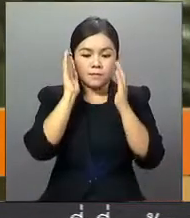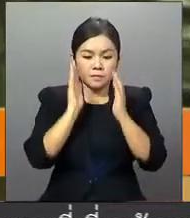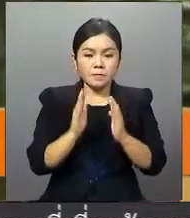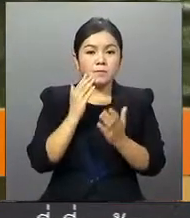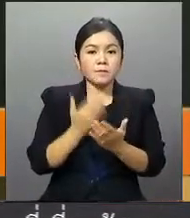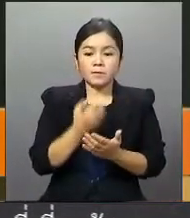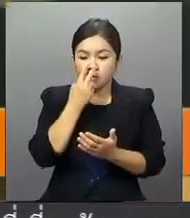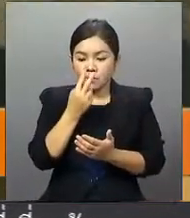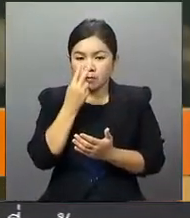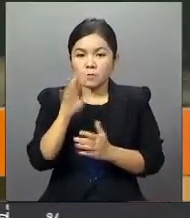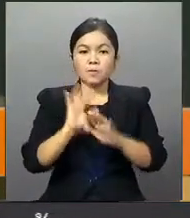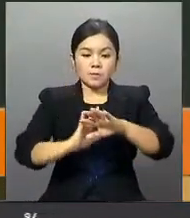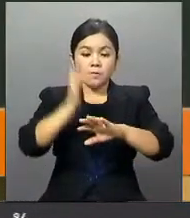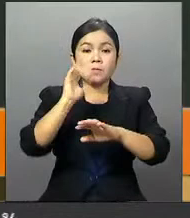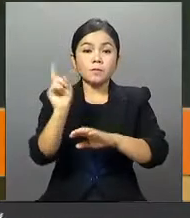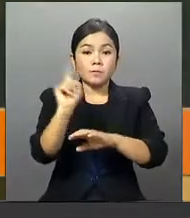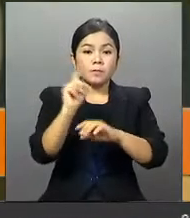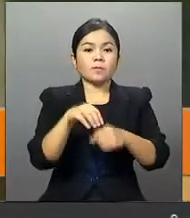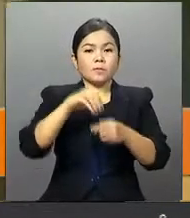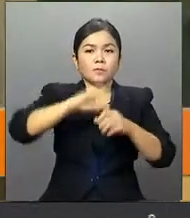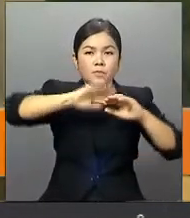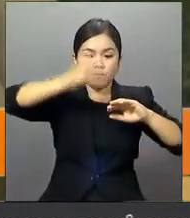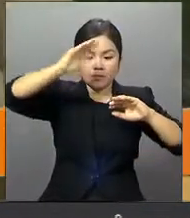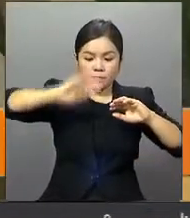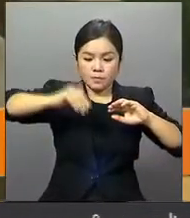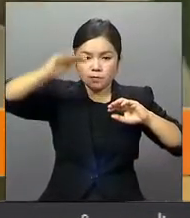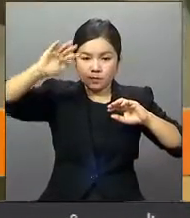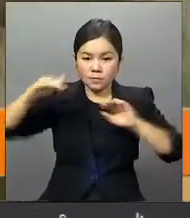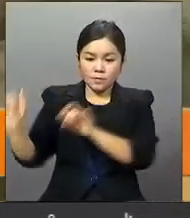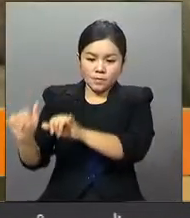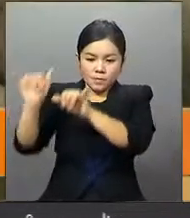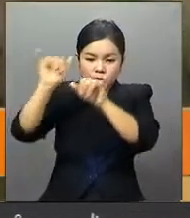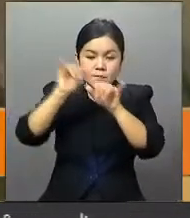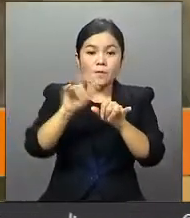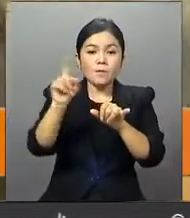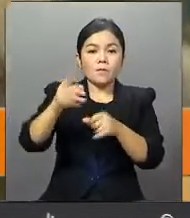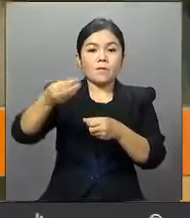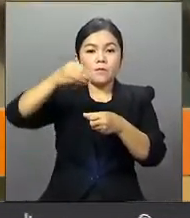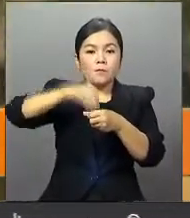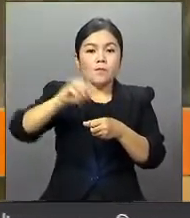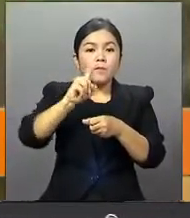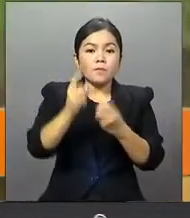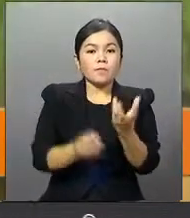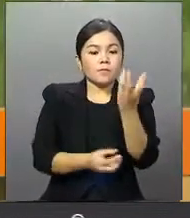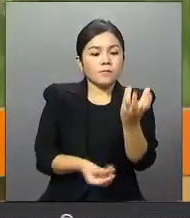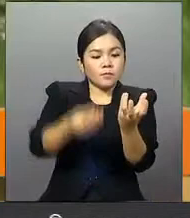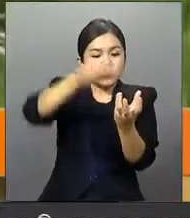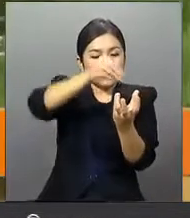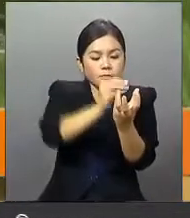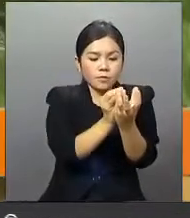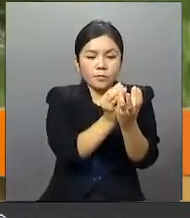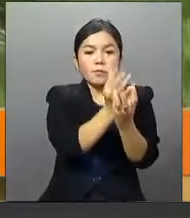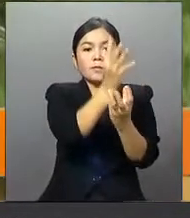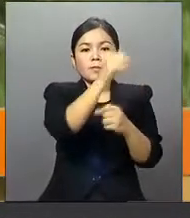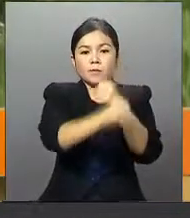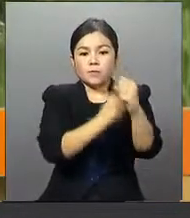ถิ่นกำเนิดของบอนไซต้นนี้อยู่บนภูเขาและเพิ่งถูกย้ายมาปลูกในกระถางเมื่อ100ปีก่อนส่วนตัวเองได้รับการสืบทอดบอน